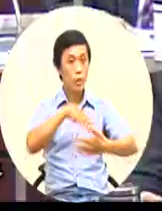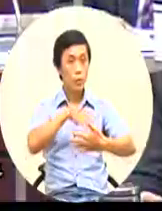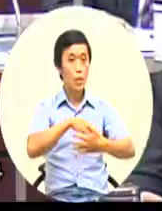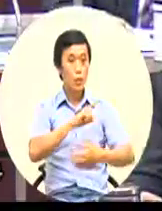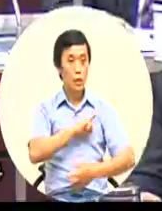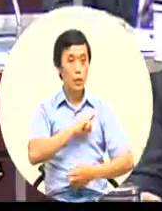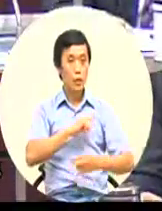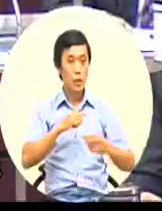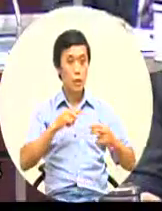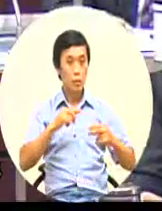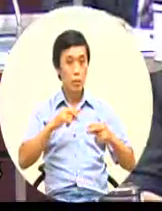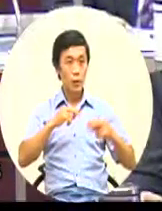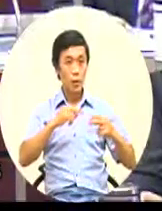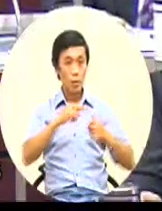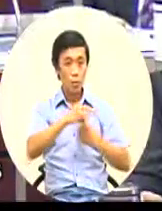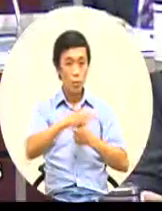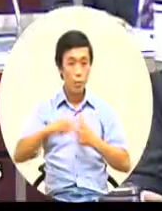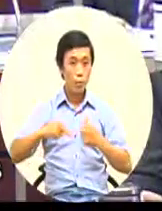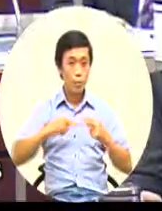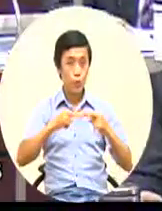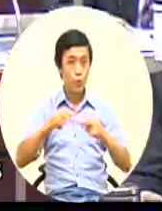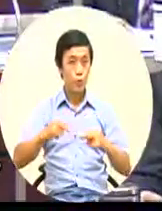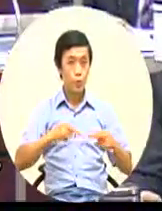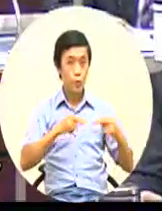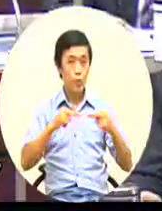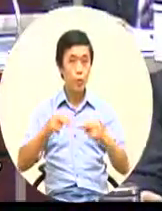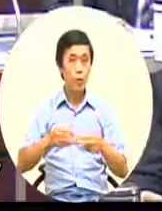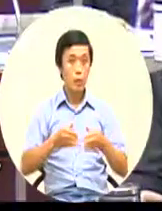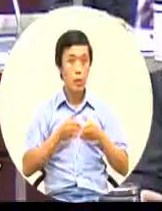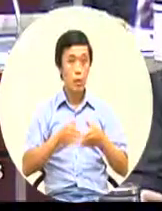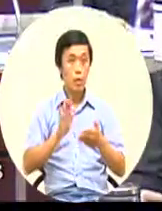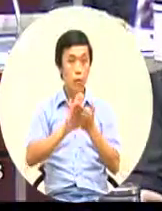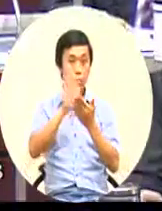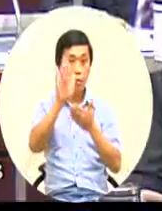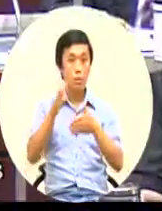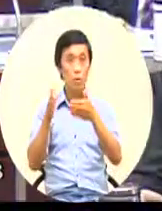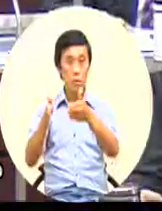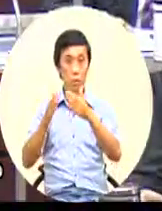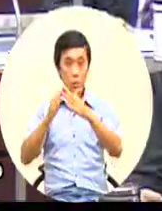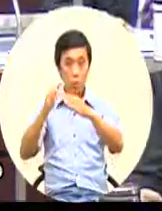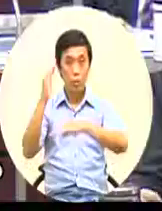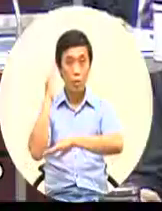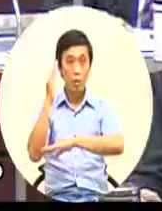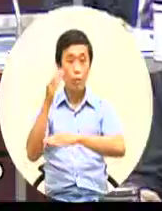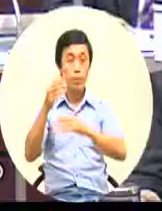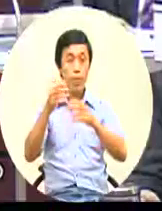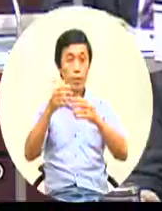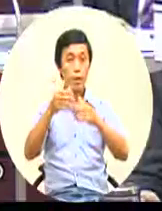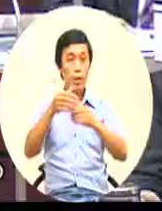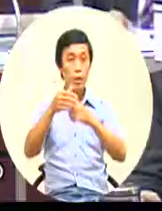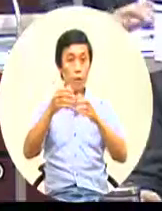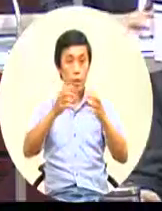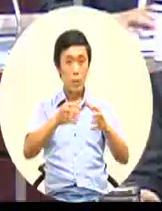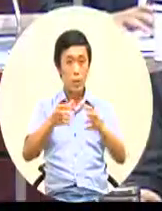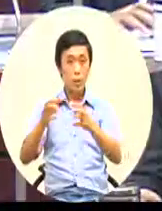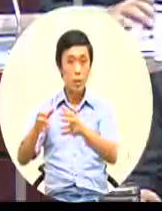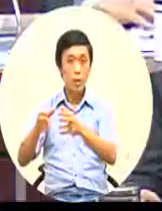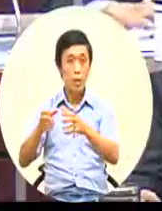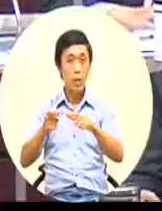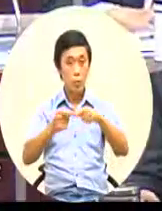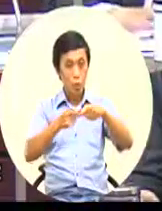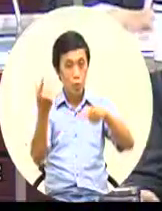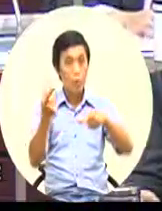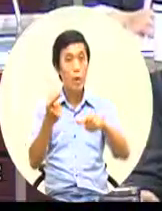思考，我们未来跟所有的市政建设，所有的资讯更透明、更公